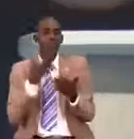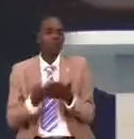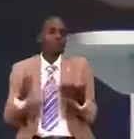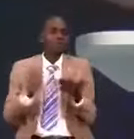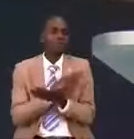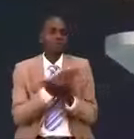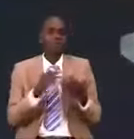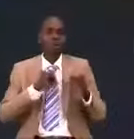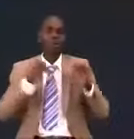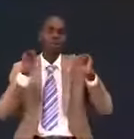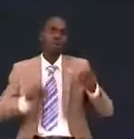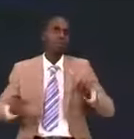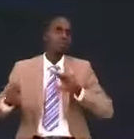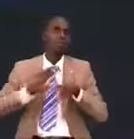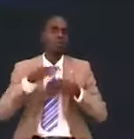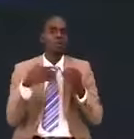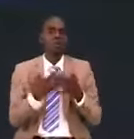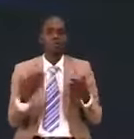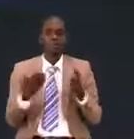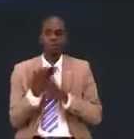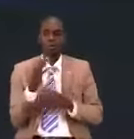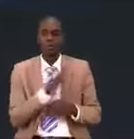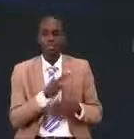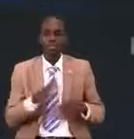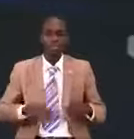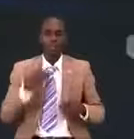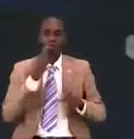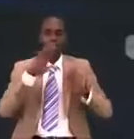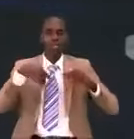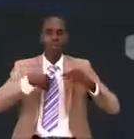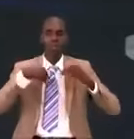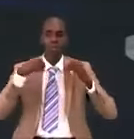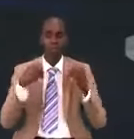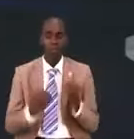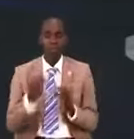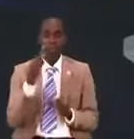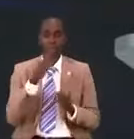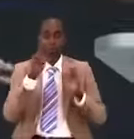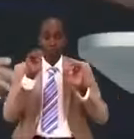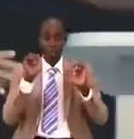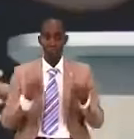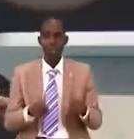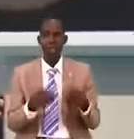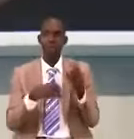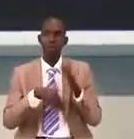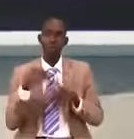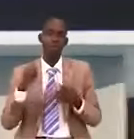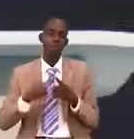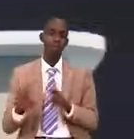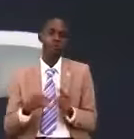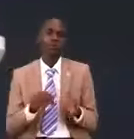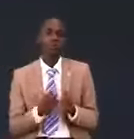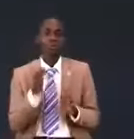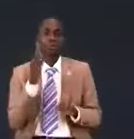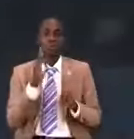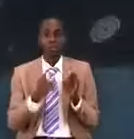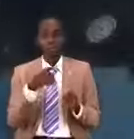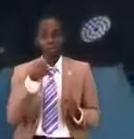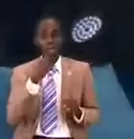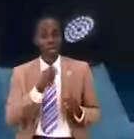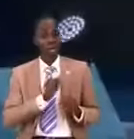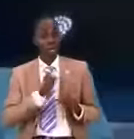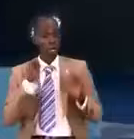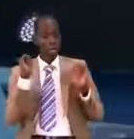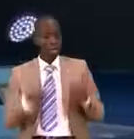son nom et fais-le si tu dis je peux tu dois joindre ça avec je le ferai je le ferai et David